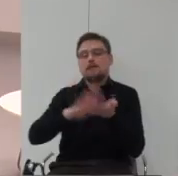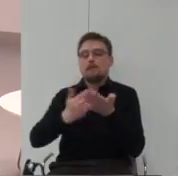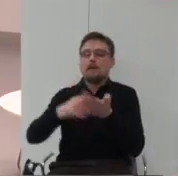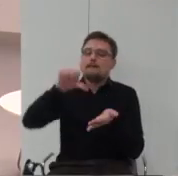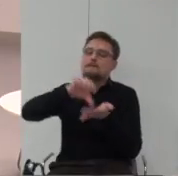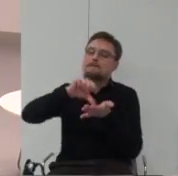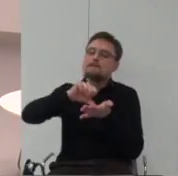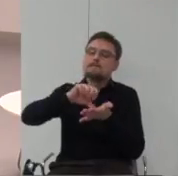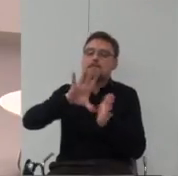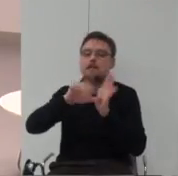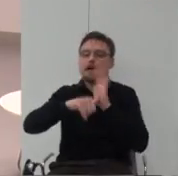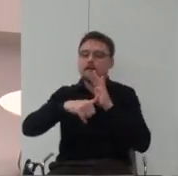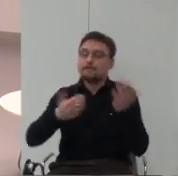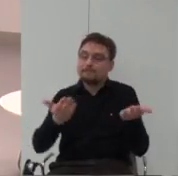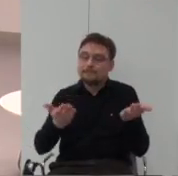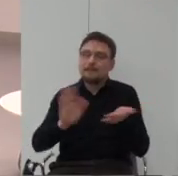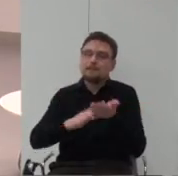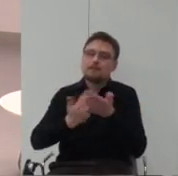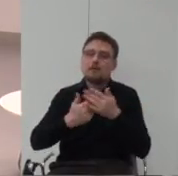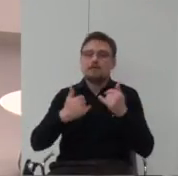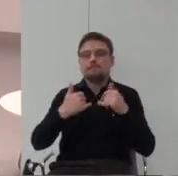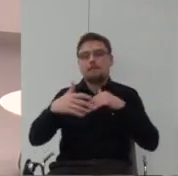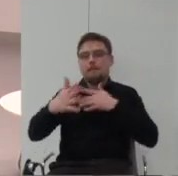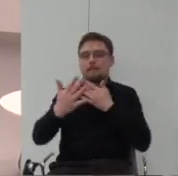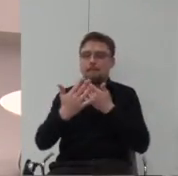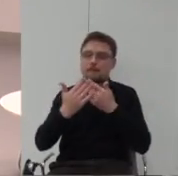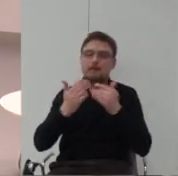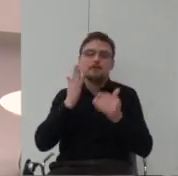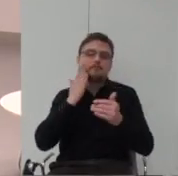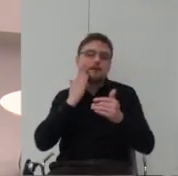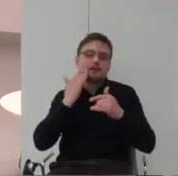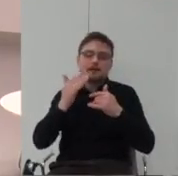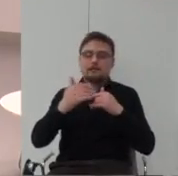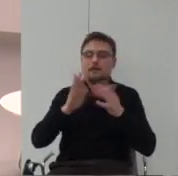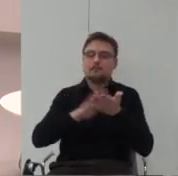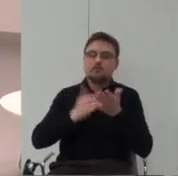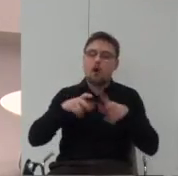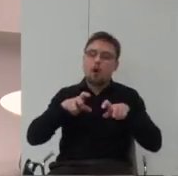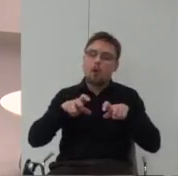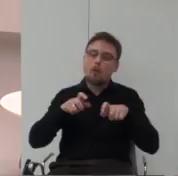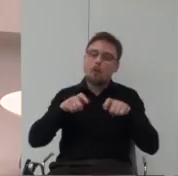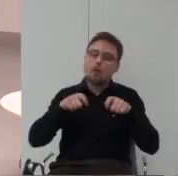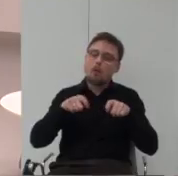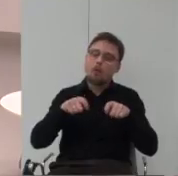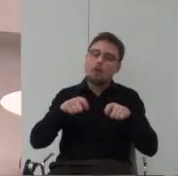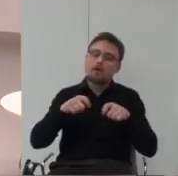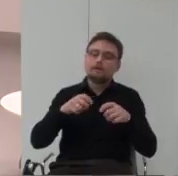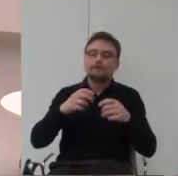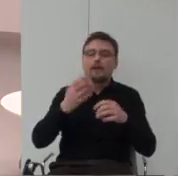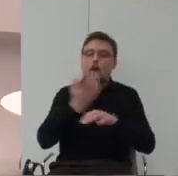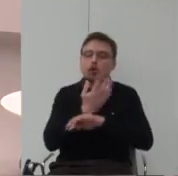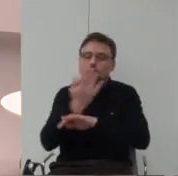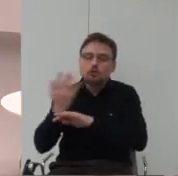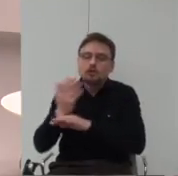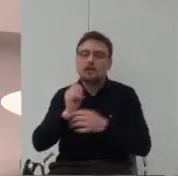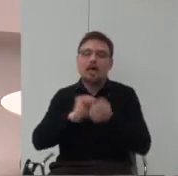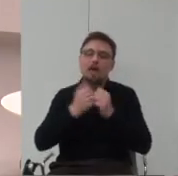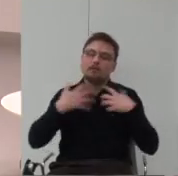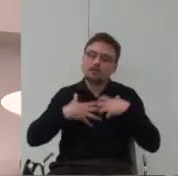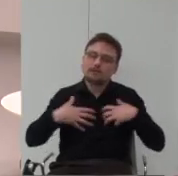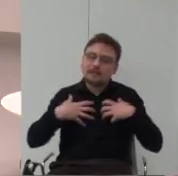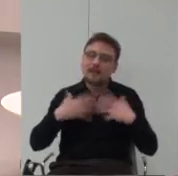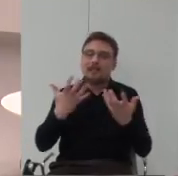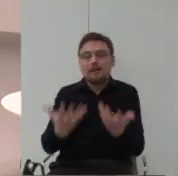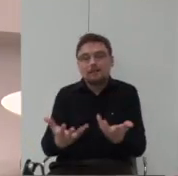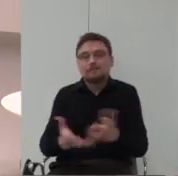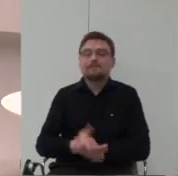z naturą, mimo tego, że mieszkamy w środku miasta. Szukamy jakiejś możliwości, na przykład uprawy na własny użytek, posiadania